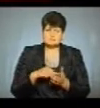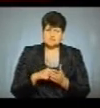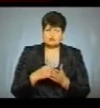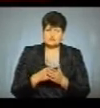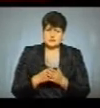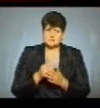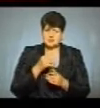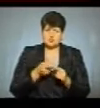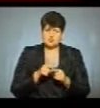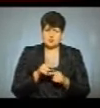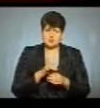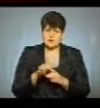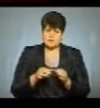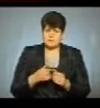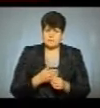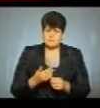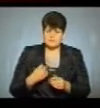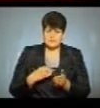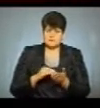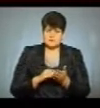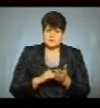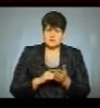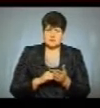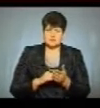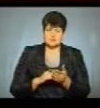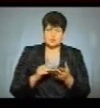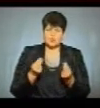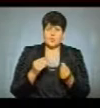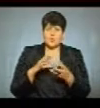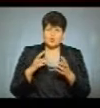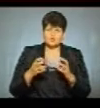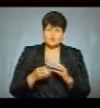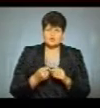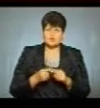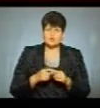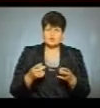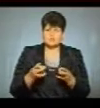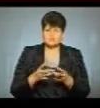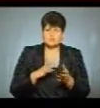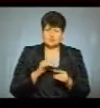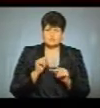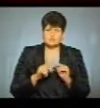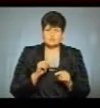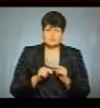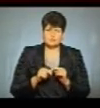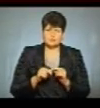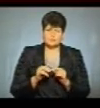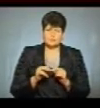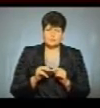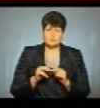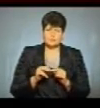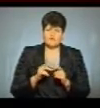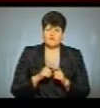цього проєкту. Ми склали кошторис. Для цього треба було надрукувати продукцію,